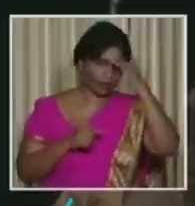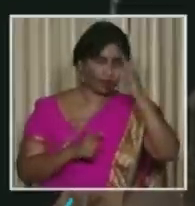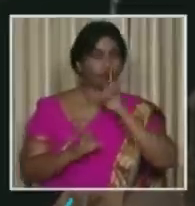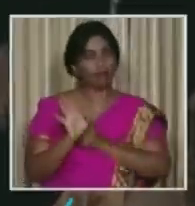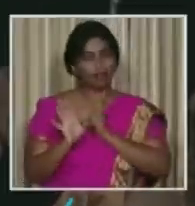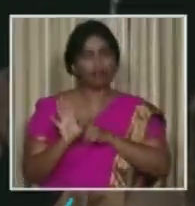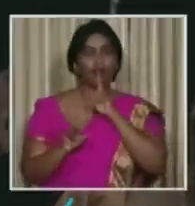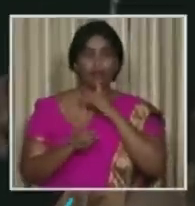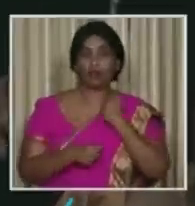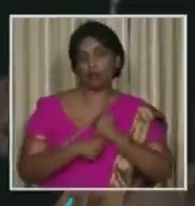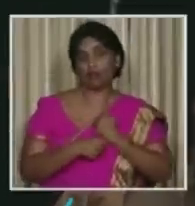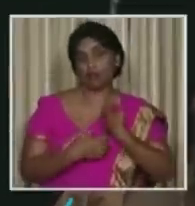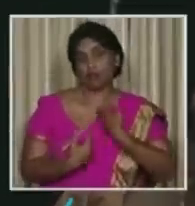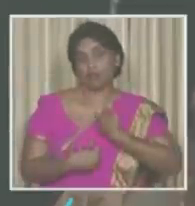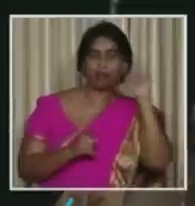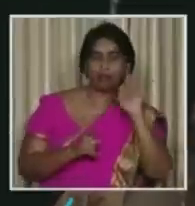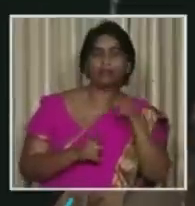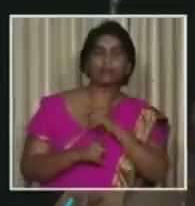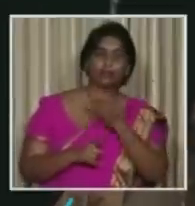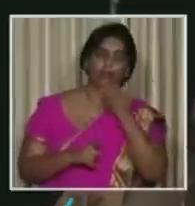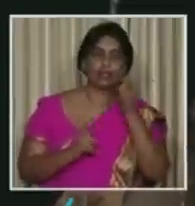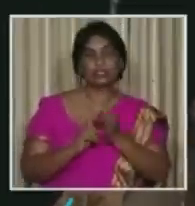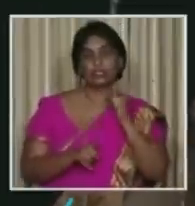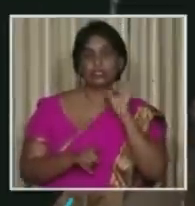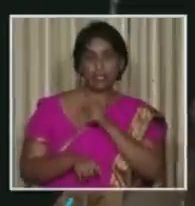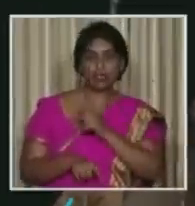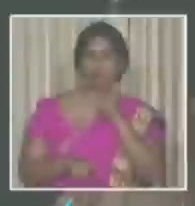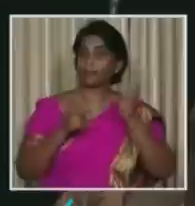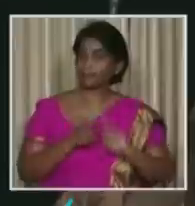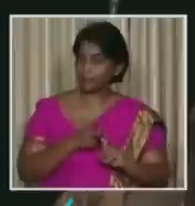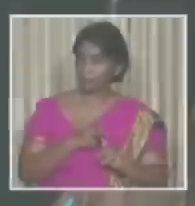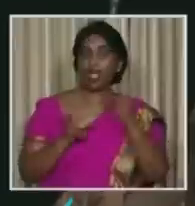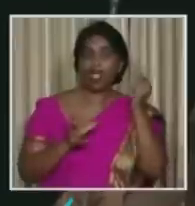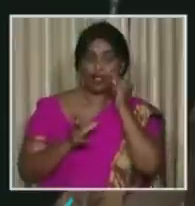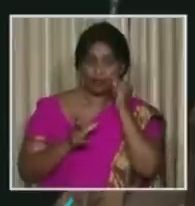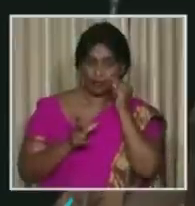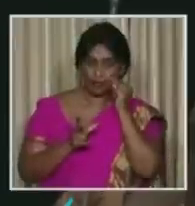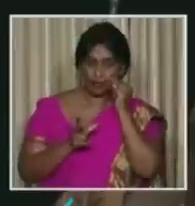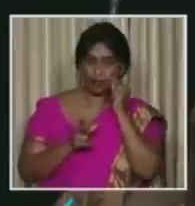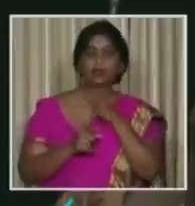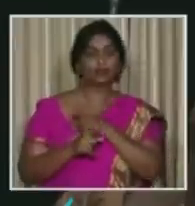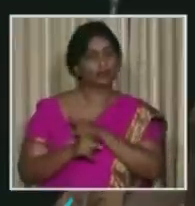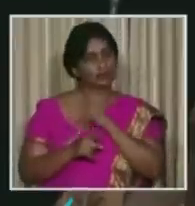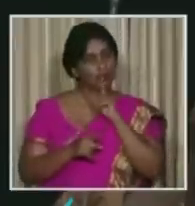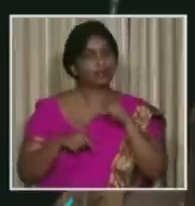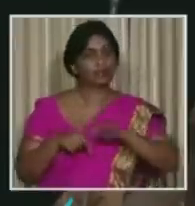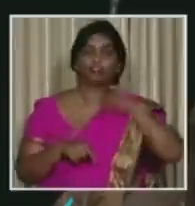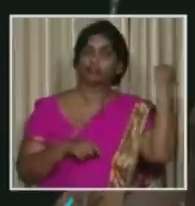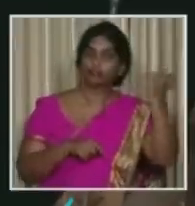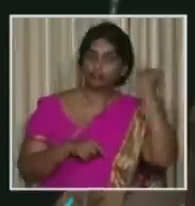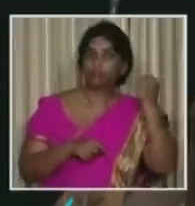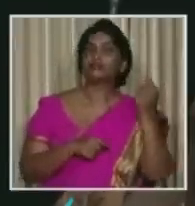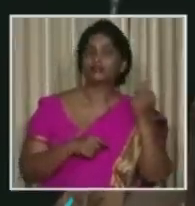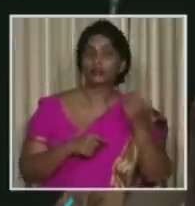කියනවා එතුමාගේ ආණ්ඩුව බිහි කරනවායි කියලා. එතුමා ජනාධිපති වෙන්න සූදානම්ක් තිබෙන බව. අනුර කුමාර දිසානායක මන්ත්‍රීවරයා දැන් වේදිකාවල